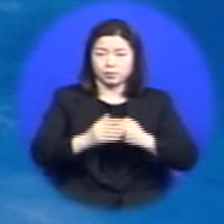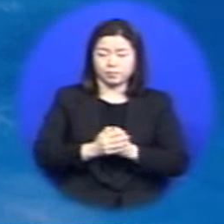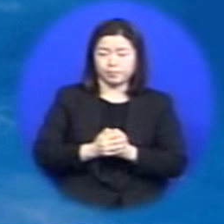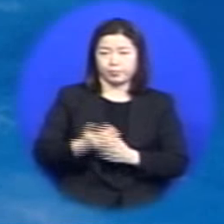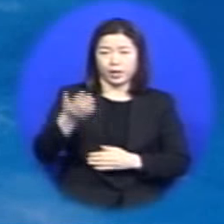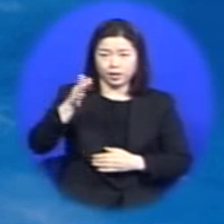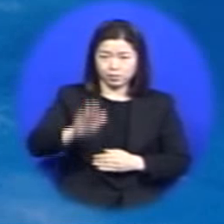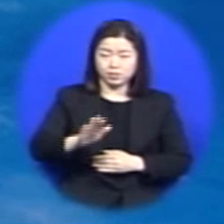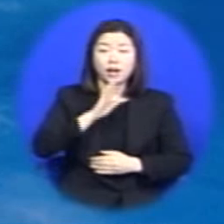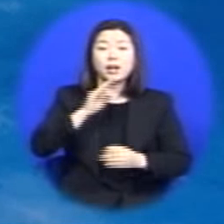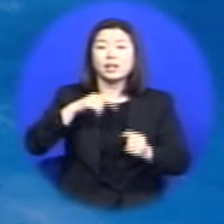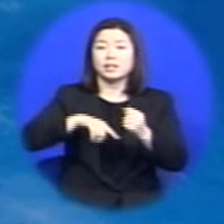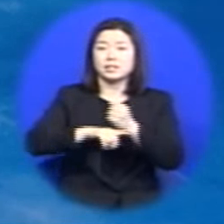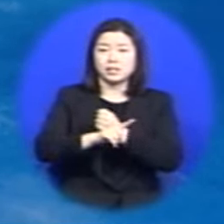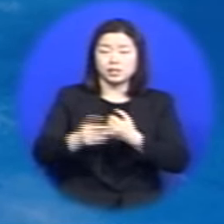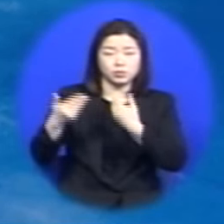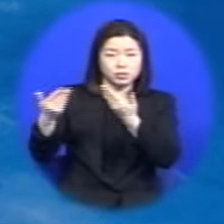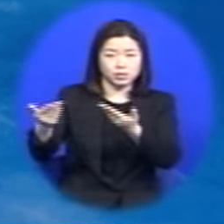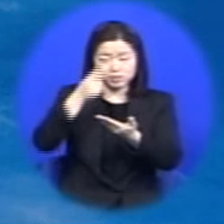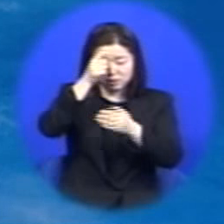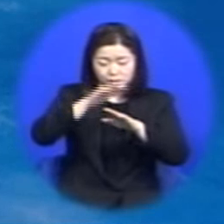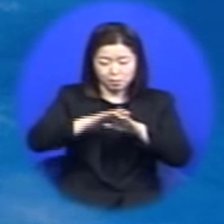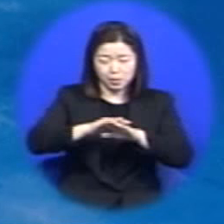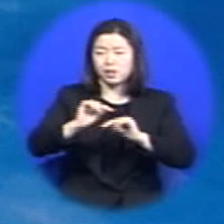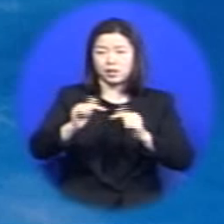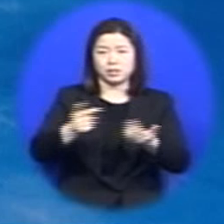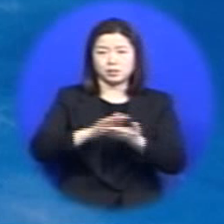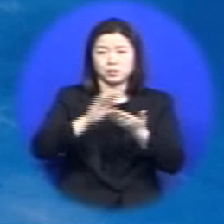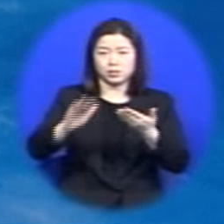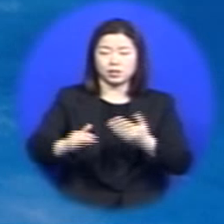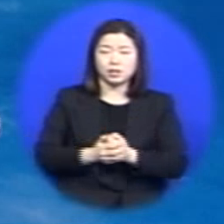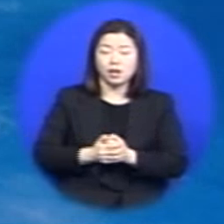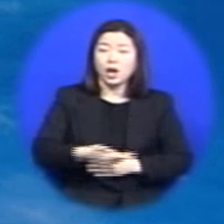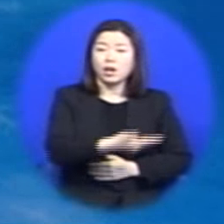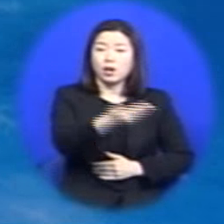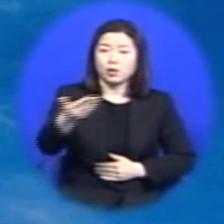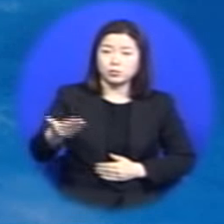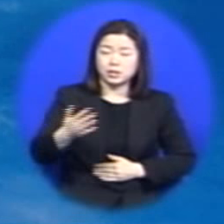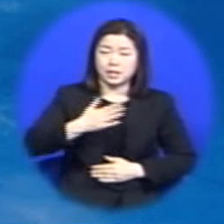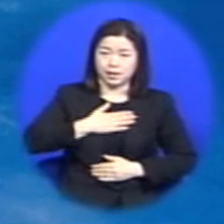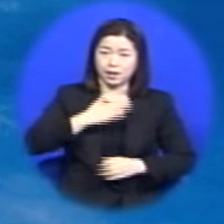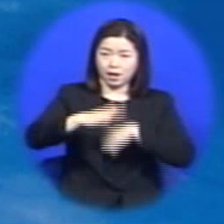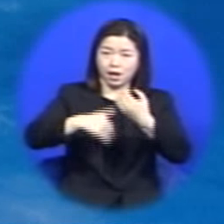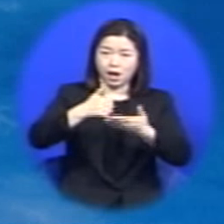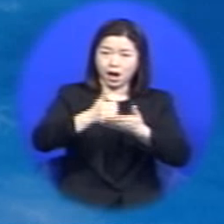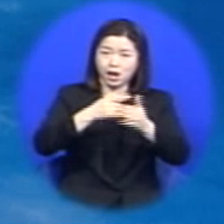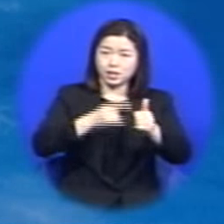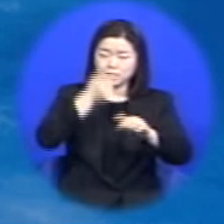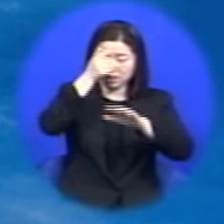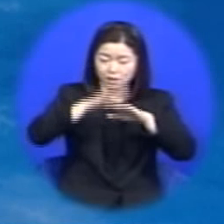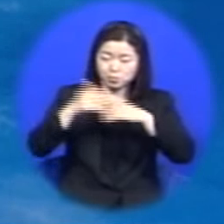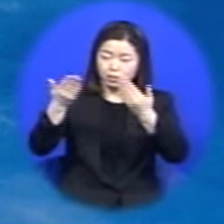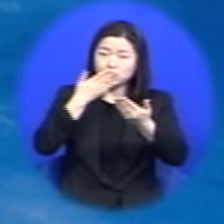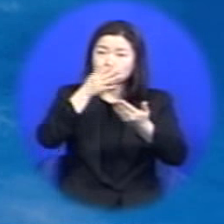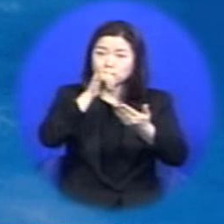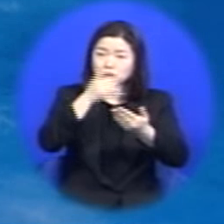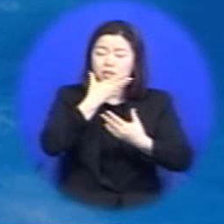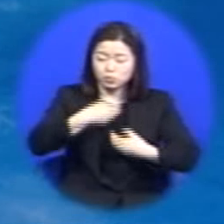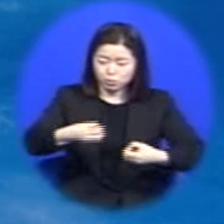그러나 진리로 드리는 예배는 아닙니다. 여러분이 내가 하나님께 예배드릴 수 있는 축복을